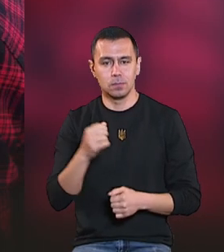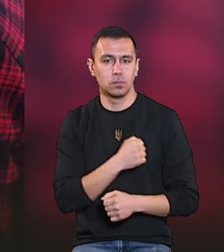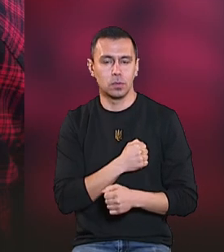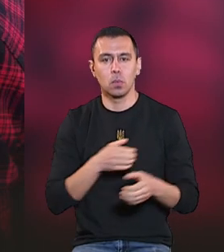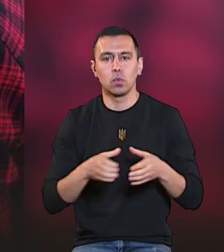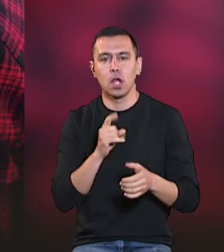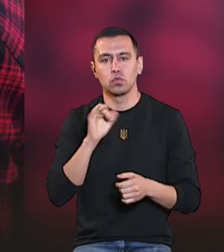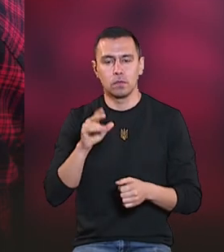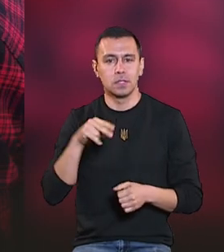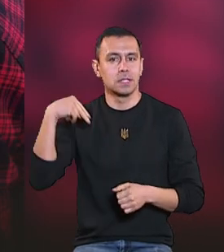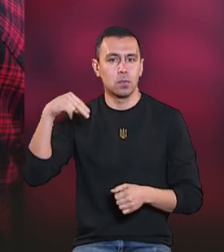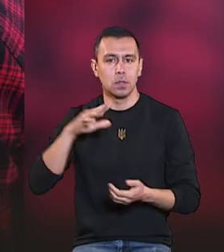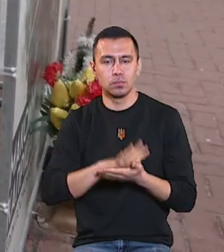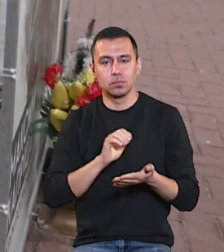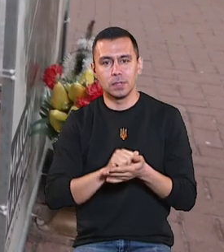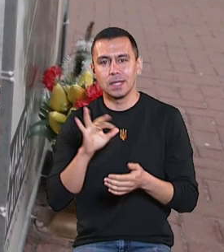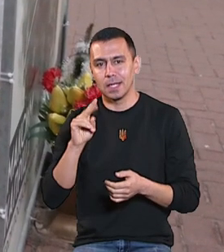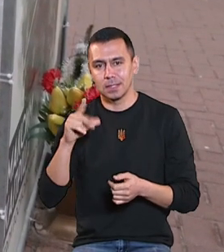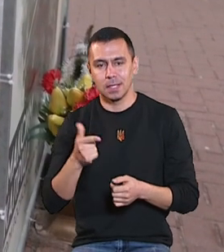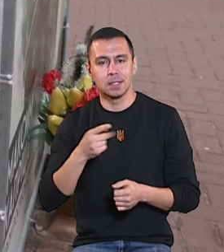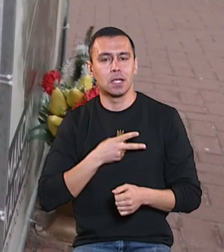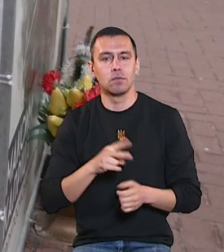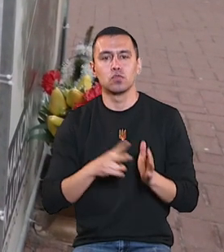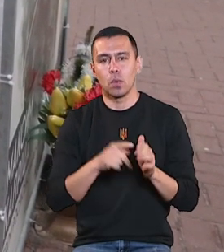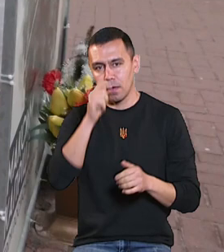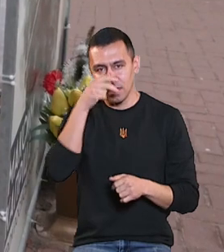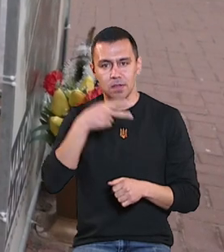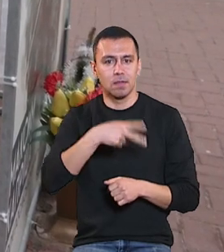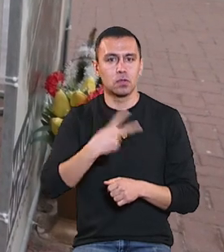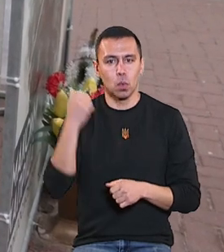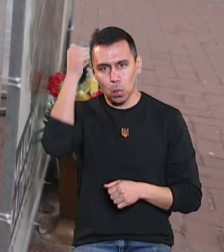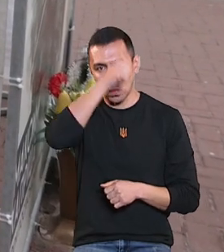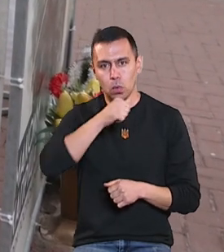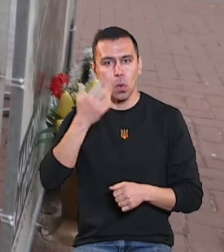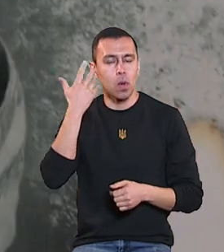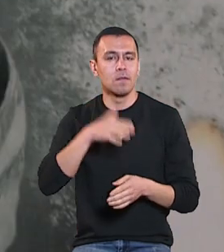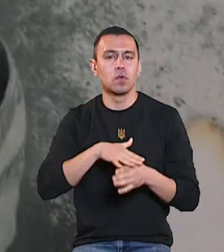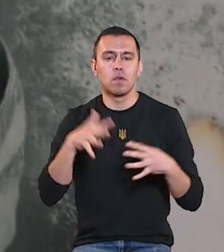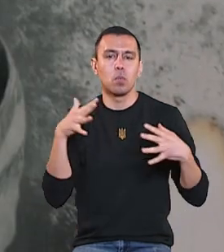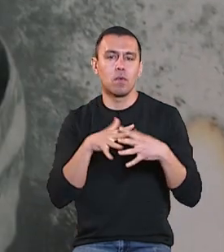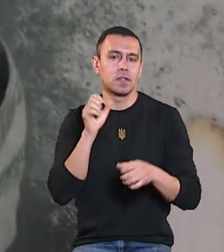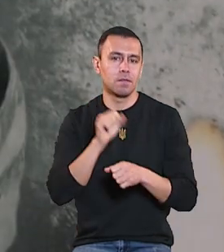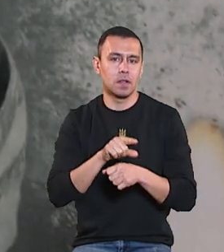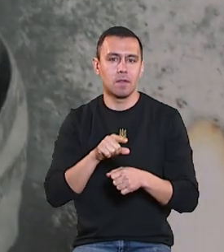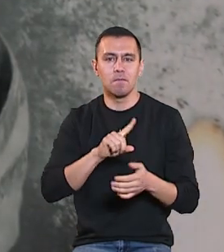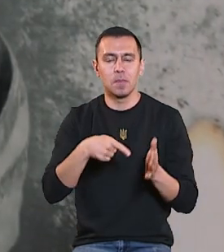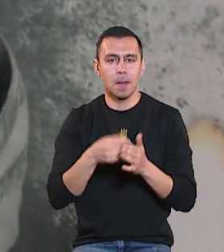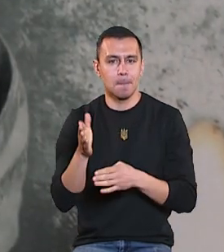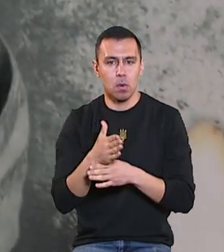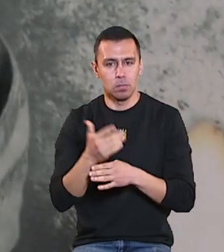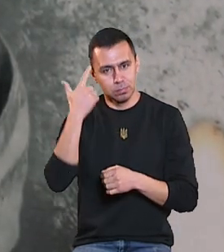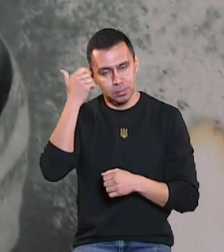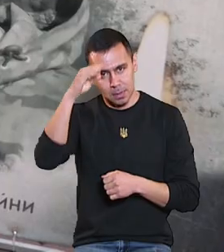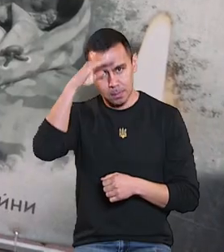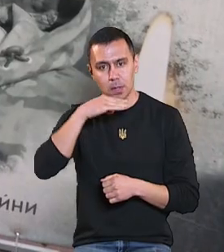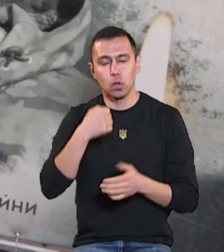Азов із Запоріжжя з позивним «Індієць» загинув 7 квітня 2022 року при виконанні бойового завдання в Маріуполі. Послання батька